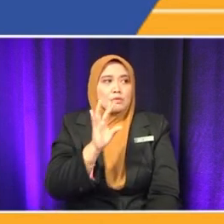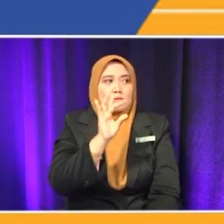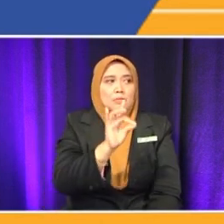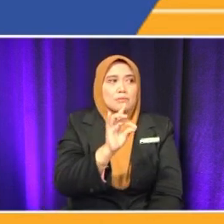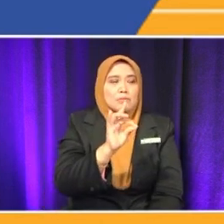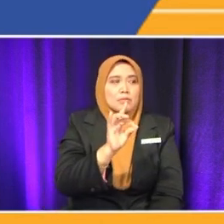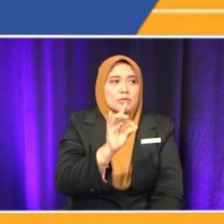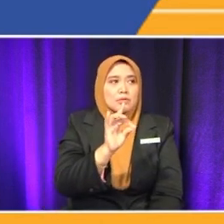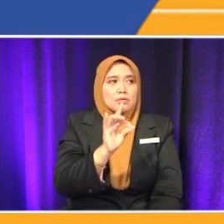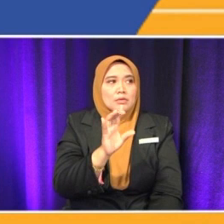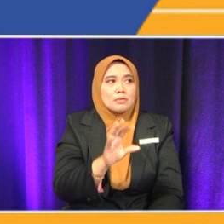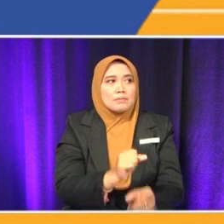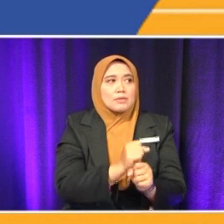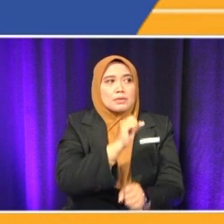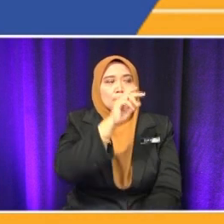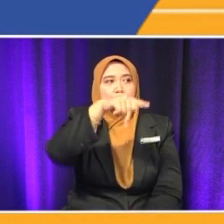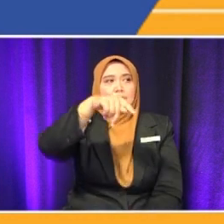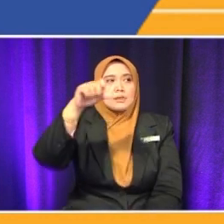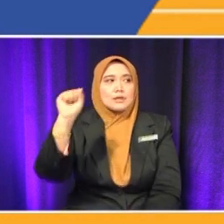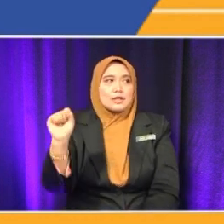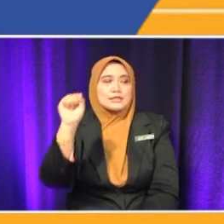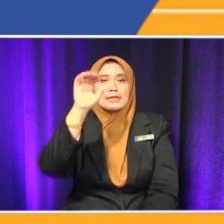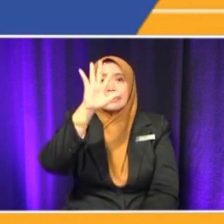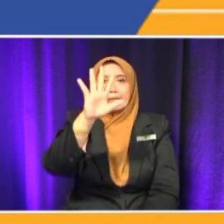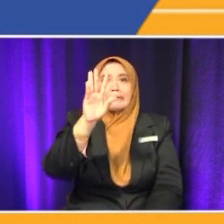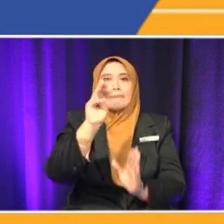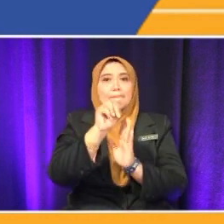Kemudian kita kena ambil PS 5 meter.